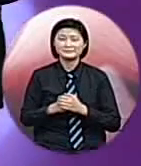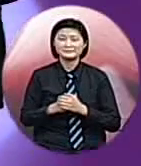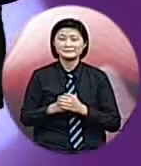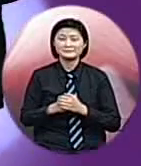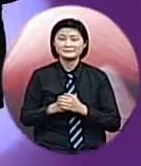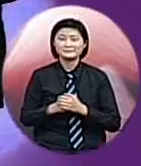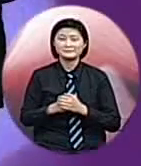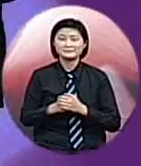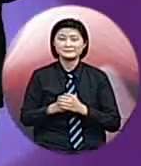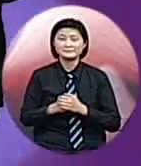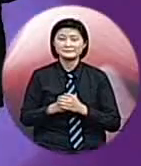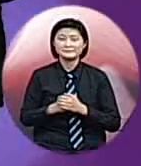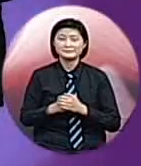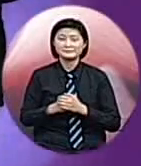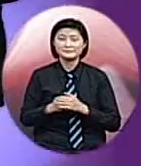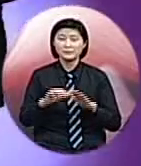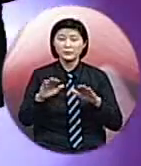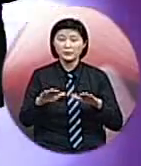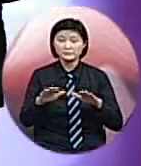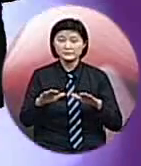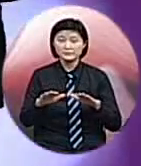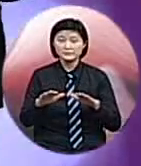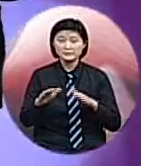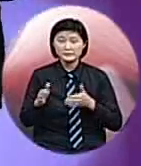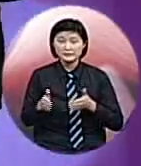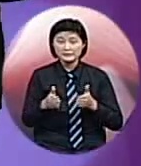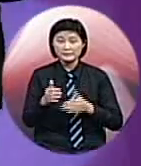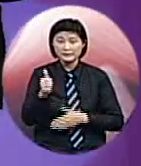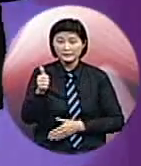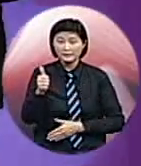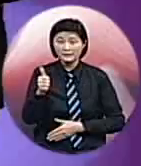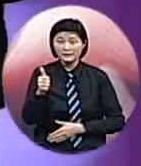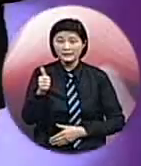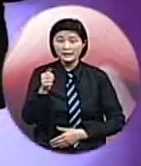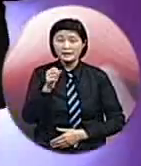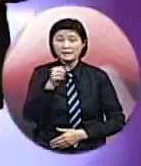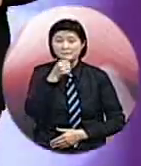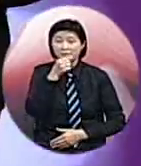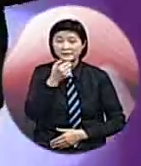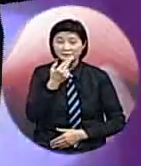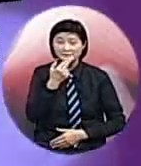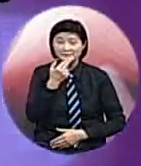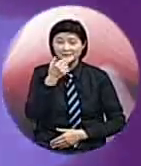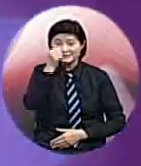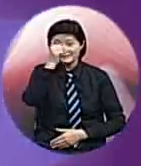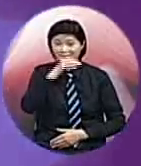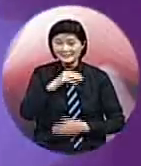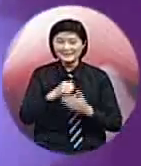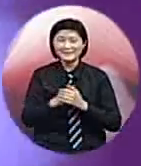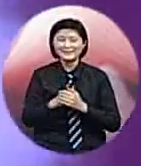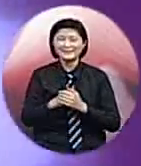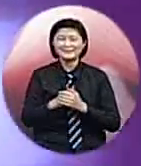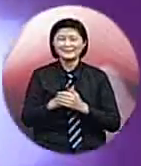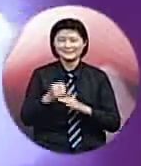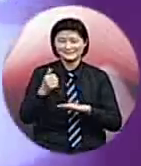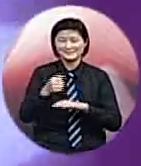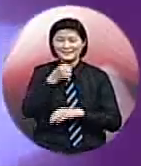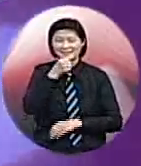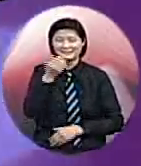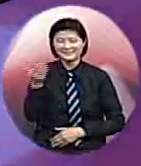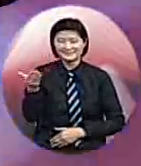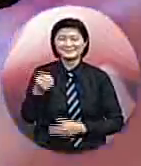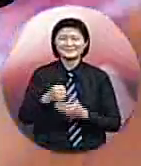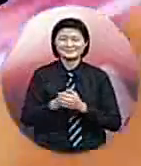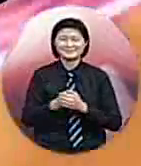자, 우리 저 길동아 씨가 가만히 있어봐. 마이크를 안 갖고 오셨는가? 예, 마이크 주세요. 예, 마이크.